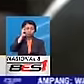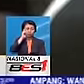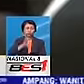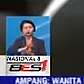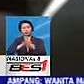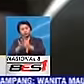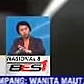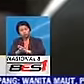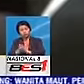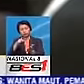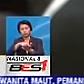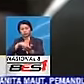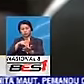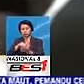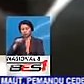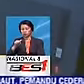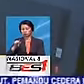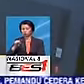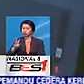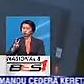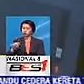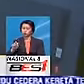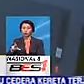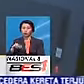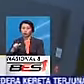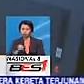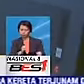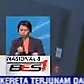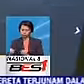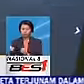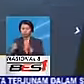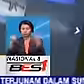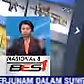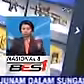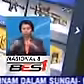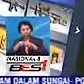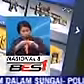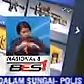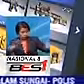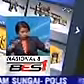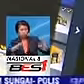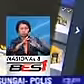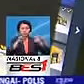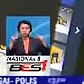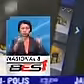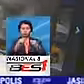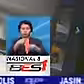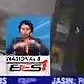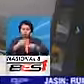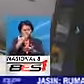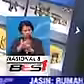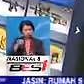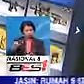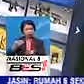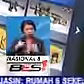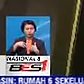itu pelajar pengajian asasi seni kreatif Aswara menganjurkan sebuah festival bagi memberi pendedahan kepada masyarakat mengenai kebaikan